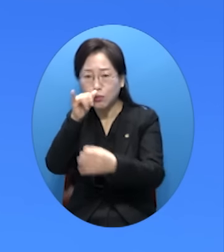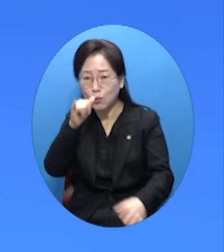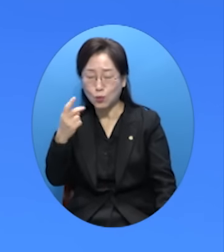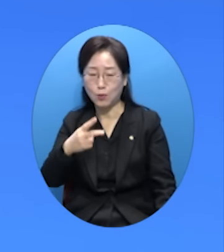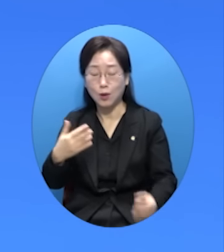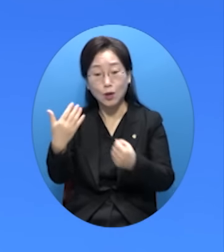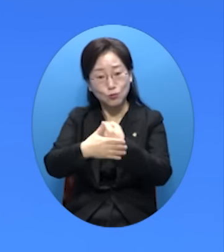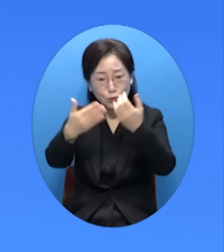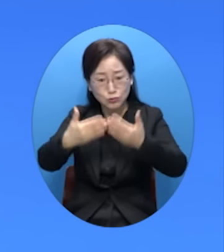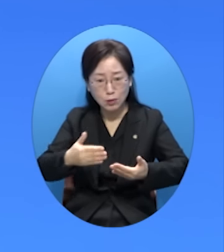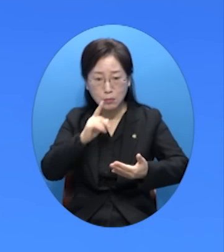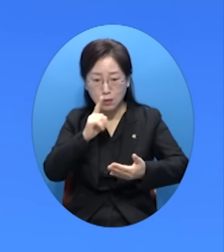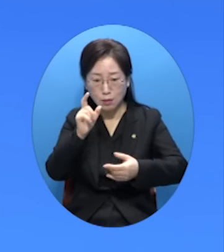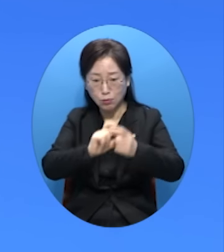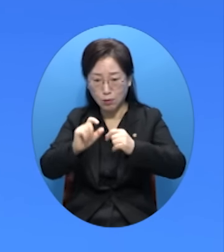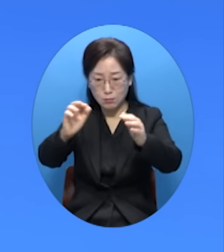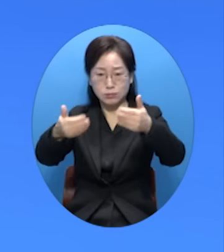더 큰 상처를 갖다 주고